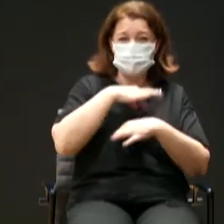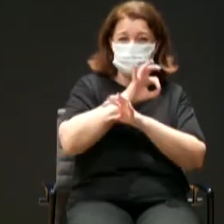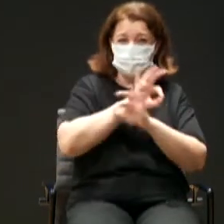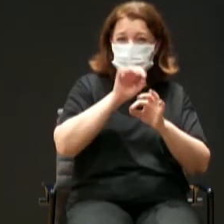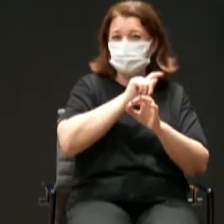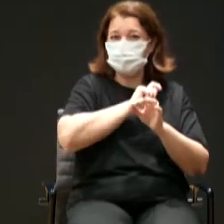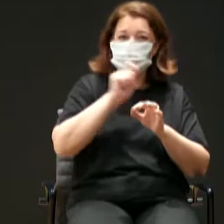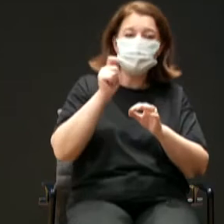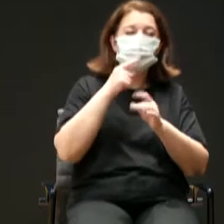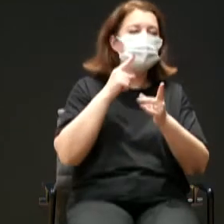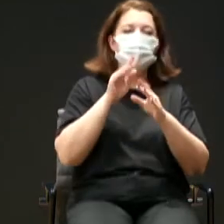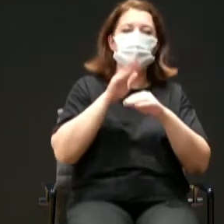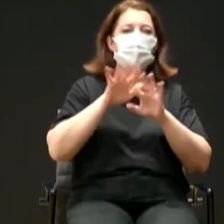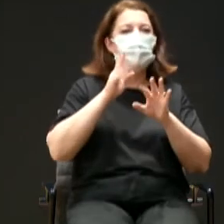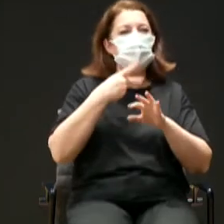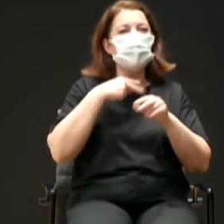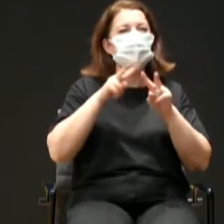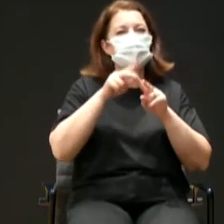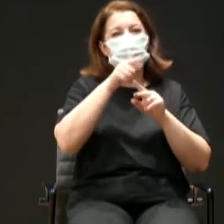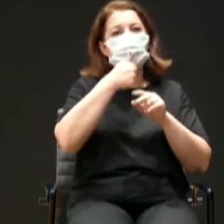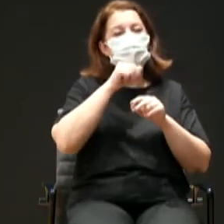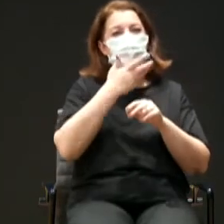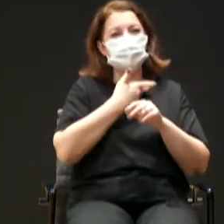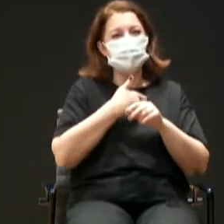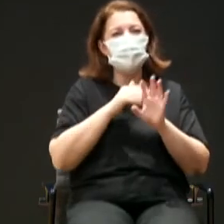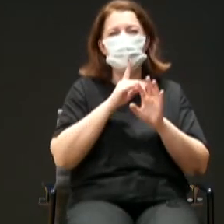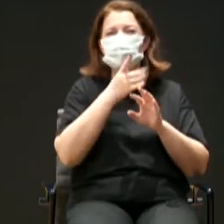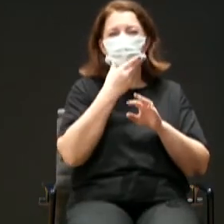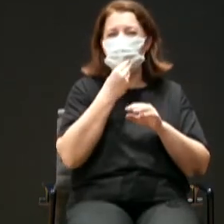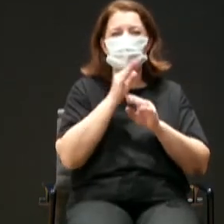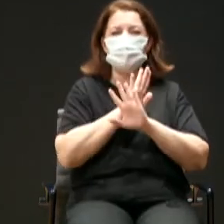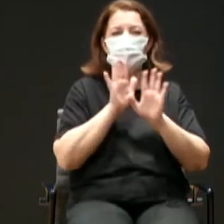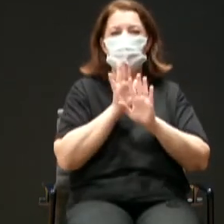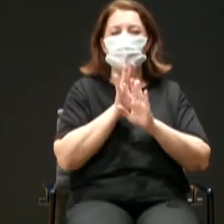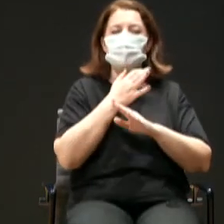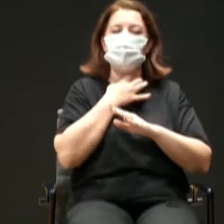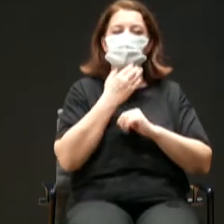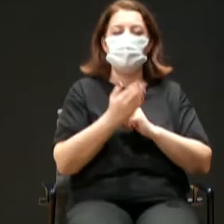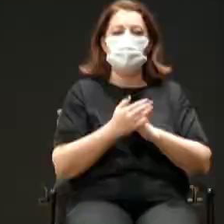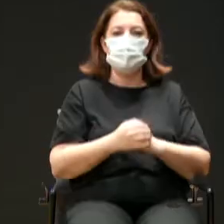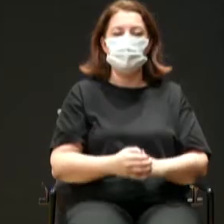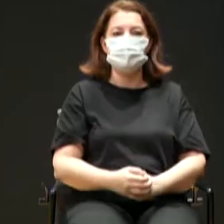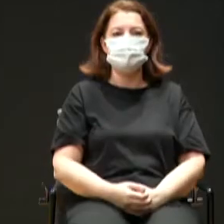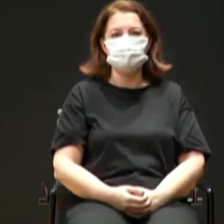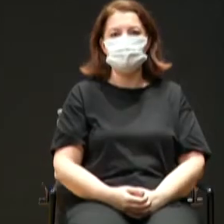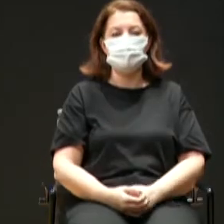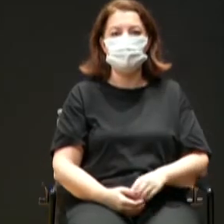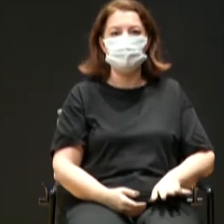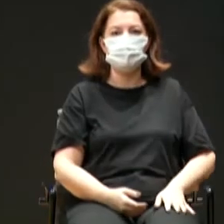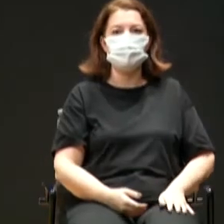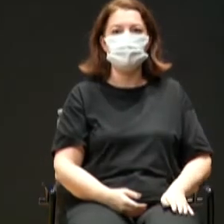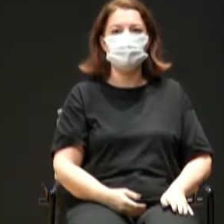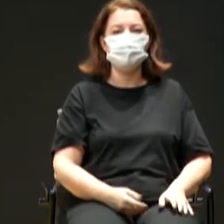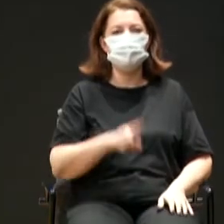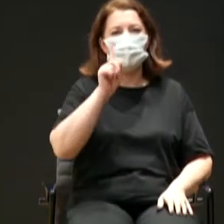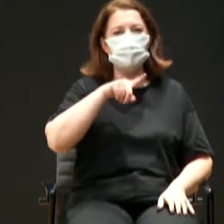davranamaz. Ben Mustafa abiyi de seven birisi olarak söylüyorum ki hiç yakışmadı. Teşekkür ederim başkanım. Evet. Şimdi arkadaşlar